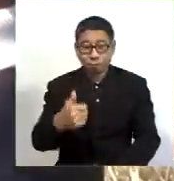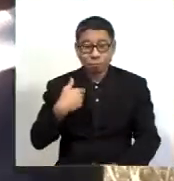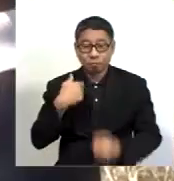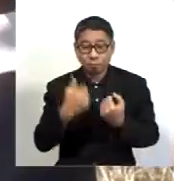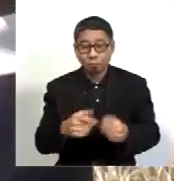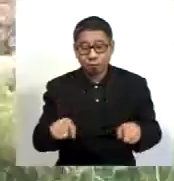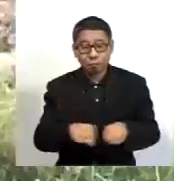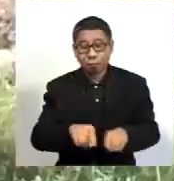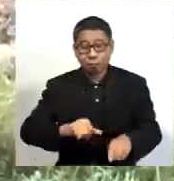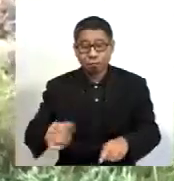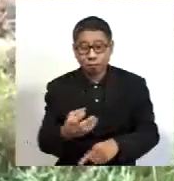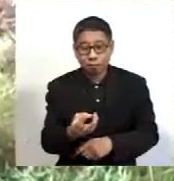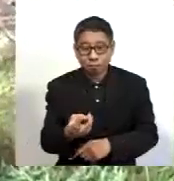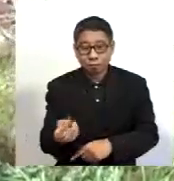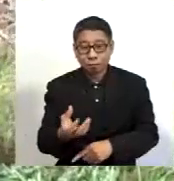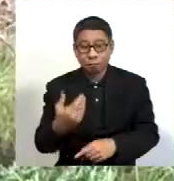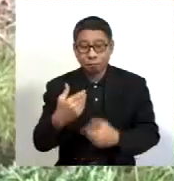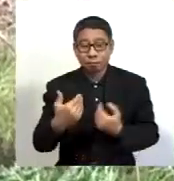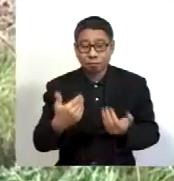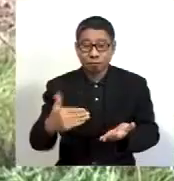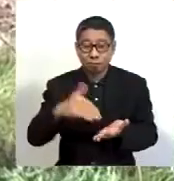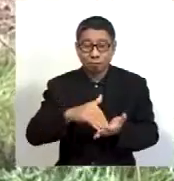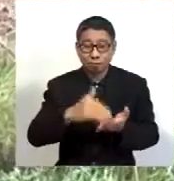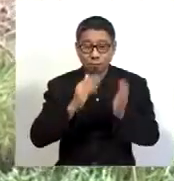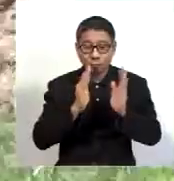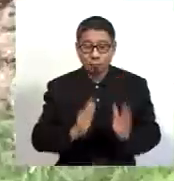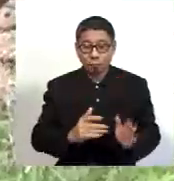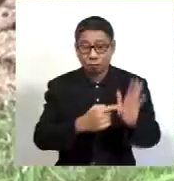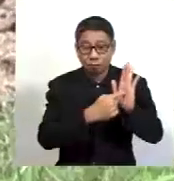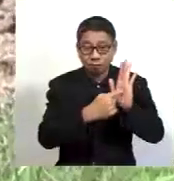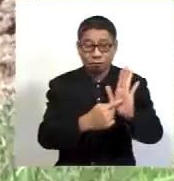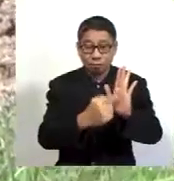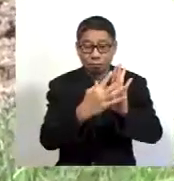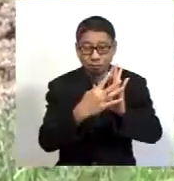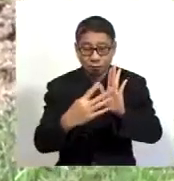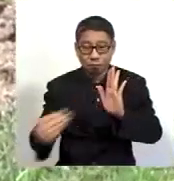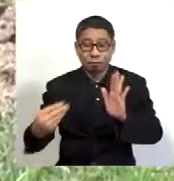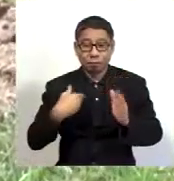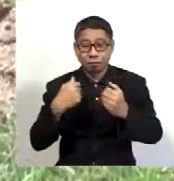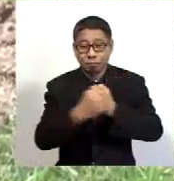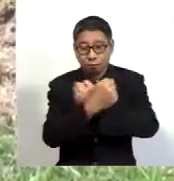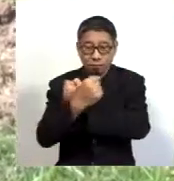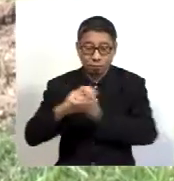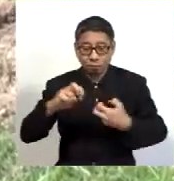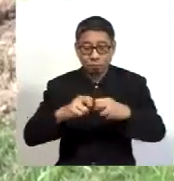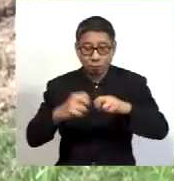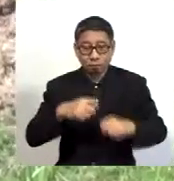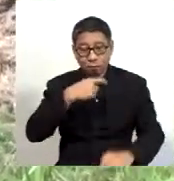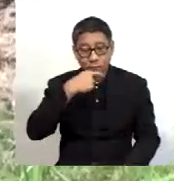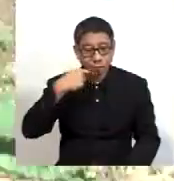าปรังเลยทีเดียวนะคะนี่ก็เรียกว่าเป็นอีกหนึ่งเกษตรกรที่มีการปรับตัวรับมือกับปัญหาภั